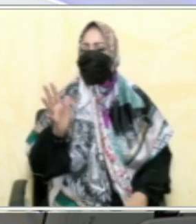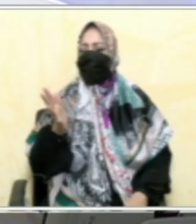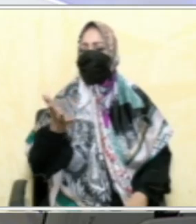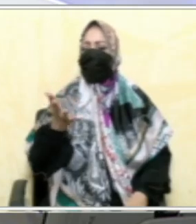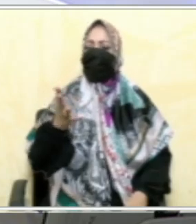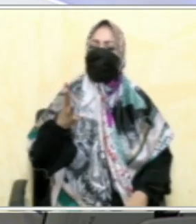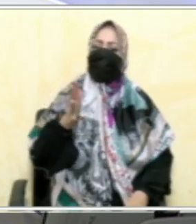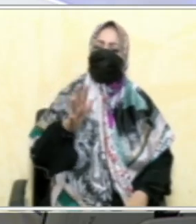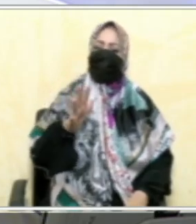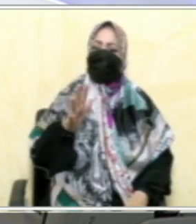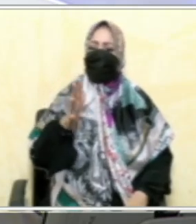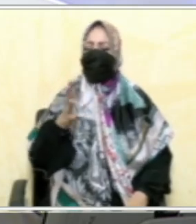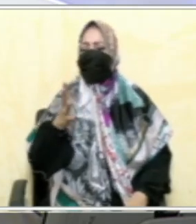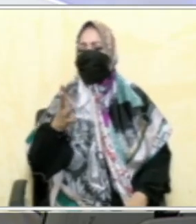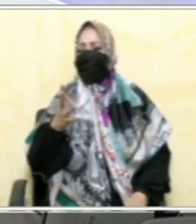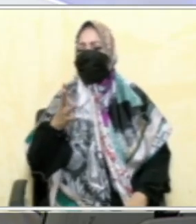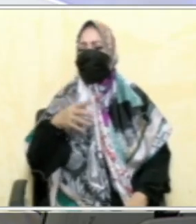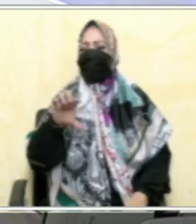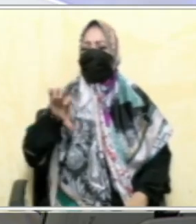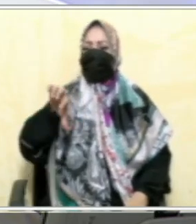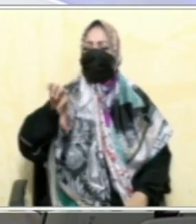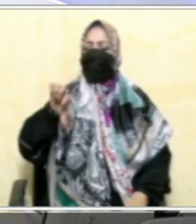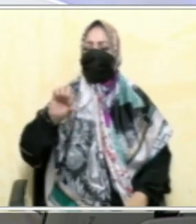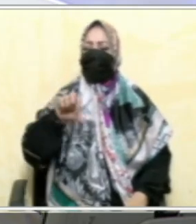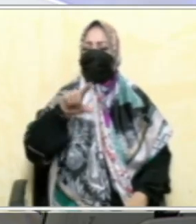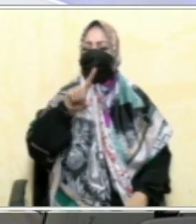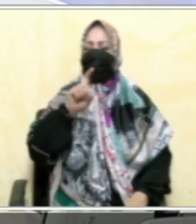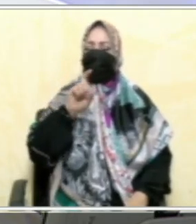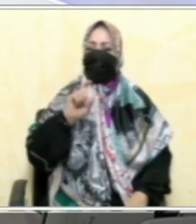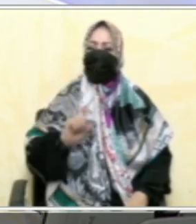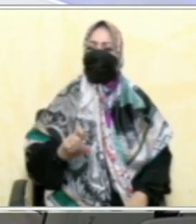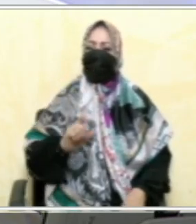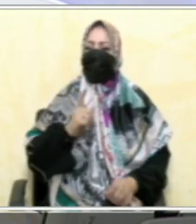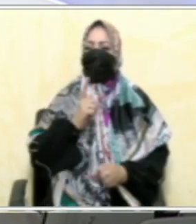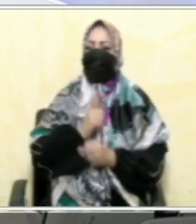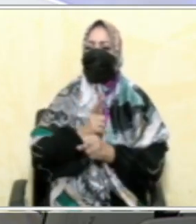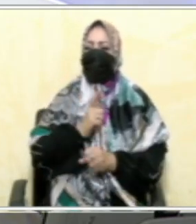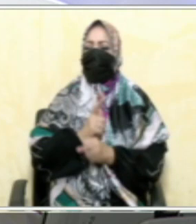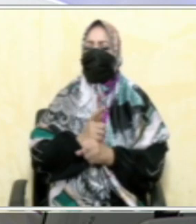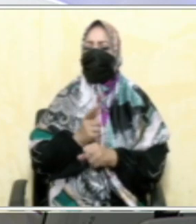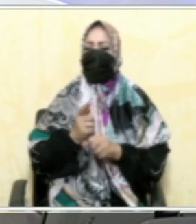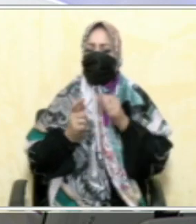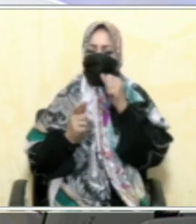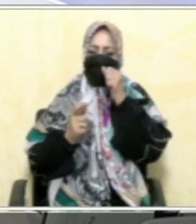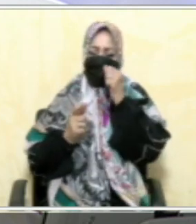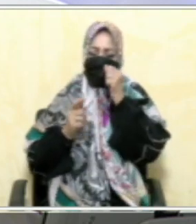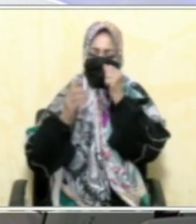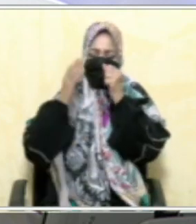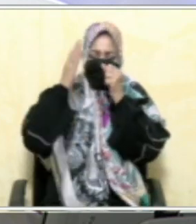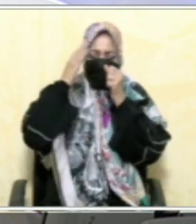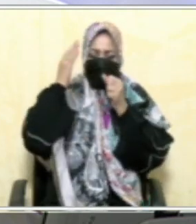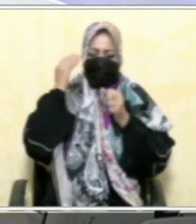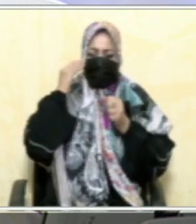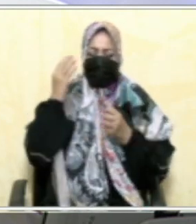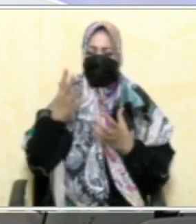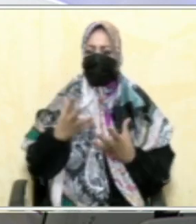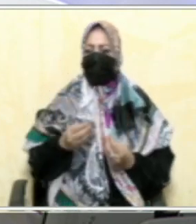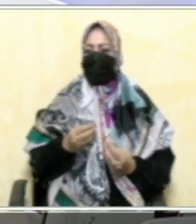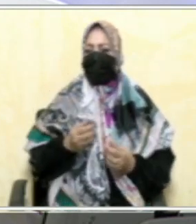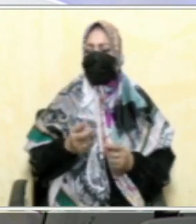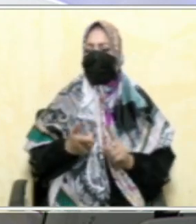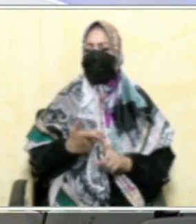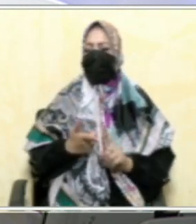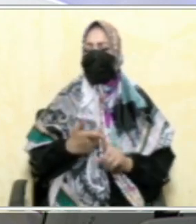النساء. الخلل الأول هو الضعف الشديد عند بعض هؤلاء المدرسات